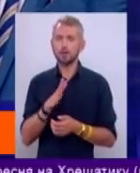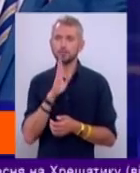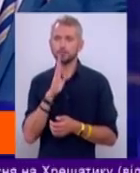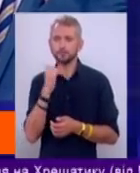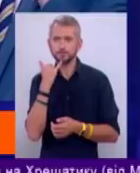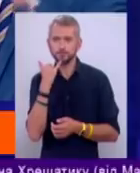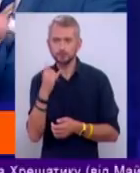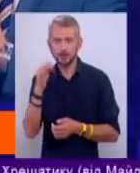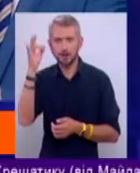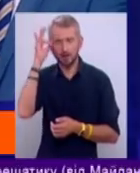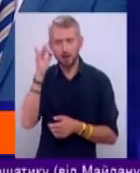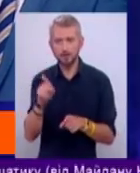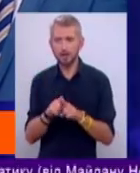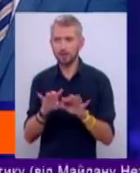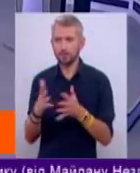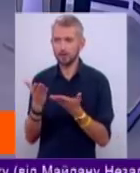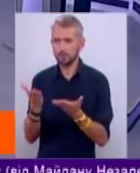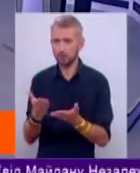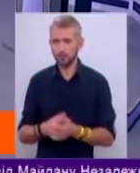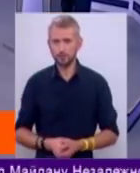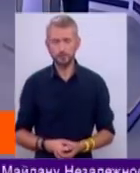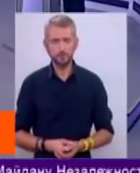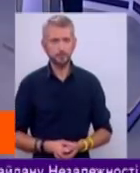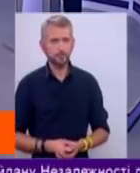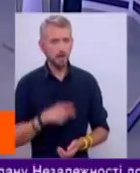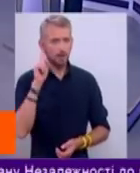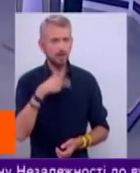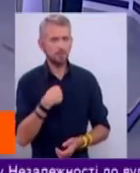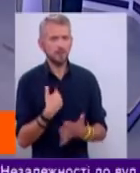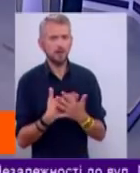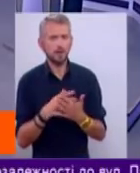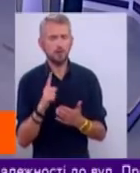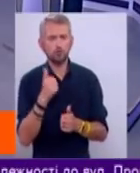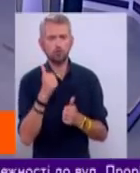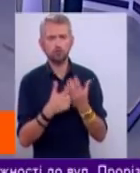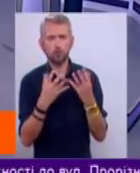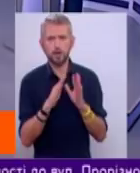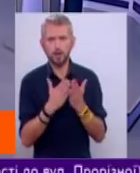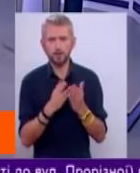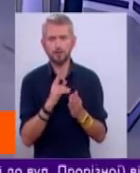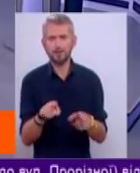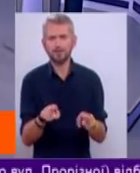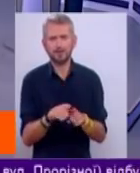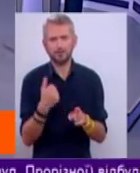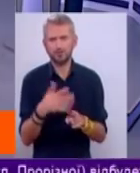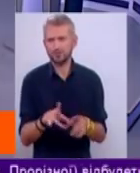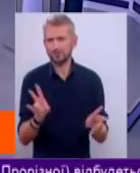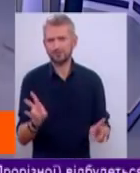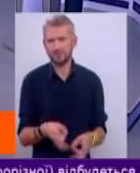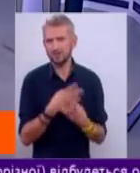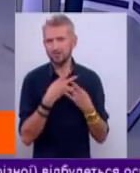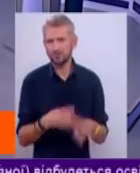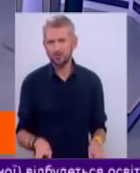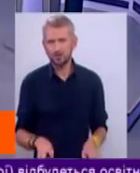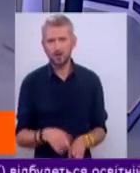додзвонювачка, власне, згадала такі випадки. Прошу, пані Левтино. Ви знаєте, мені здається, що щоденник як такий себе взагалі відживає. Тим